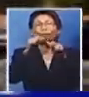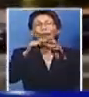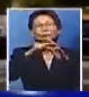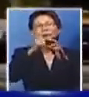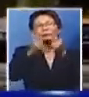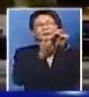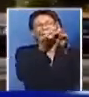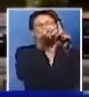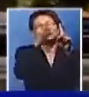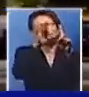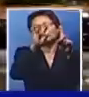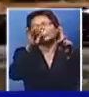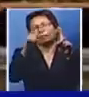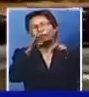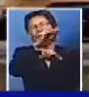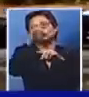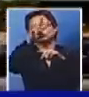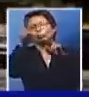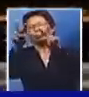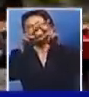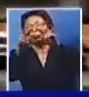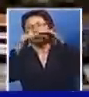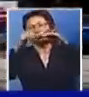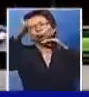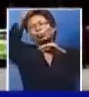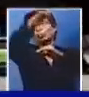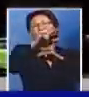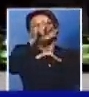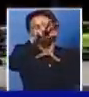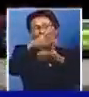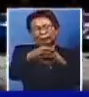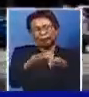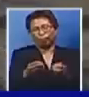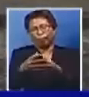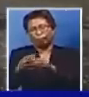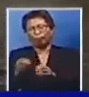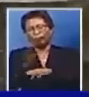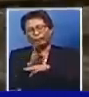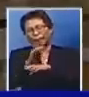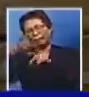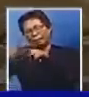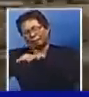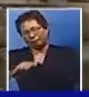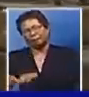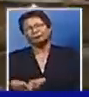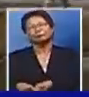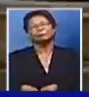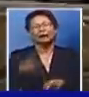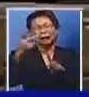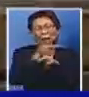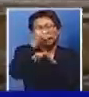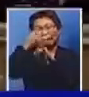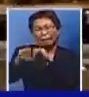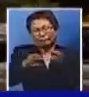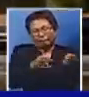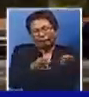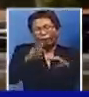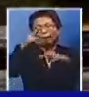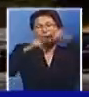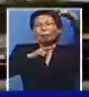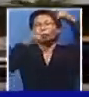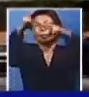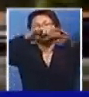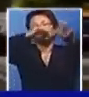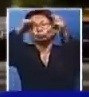1980 dan mempunyai 22 tingkat dengan 3 daripadanya menempatkan pelbagai premis perniagaan. Difahamkan kali terakhir pihak pengurusan bangunan